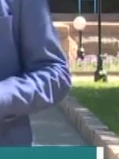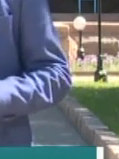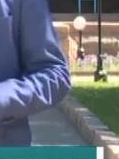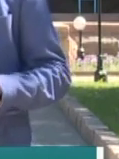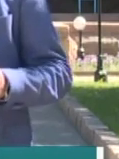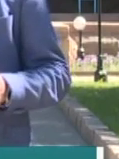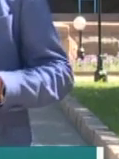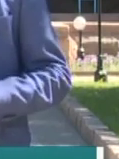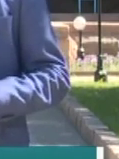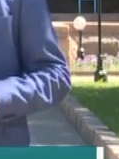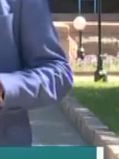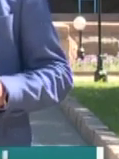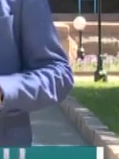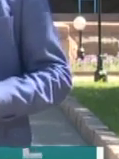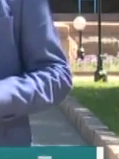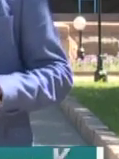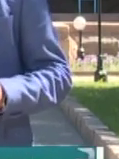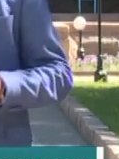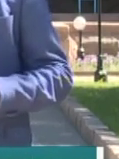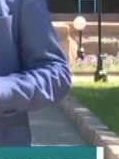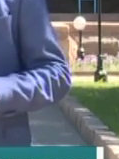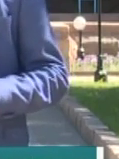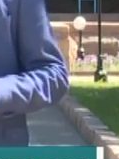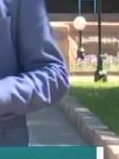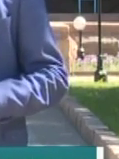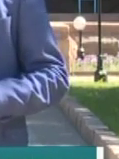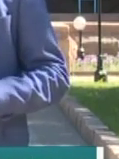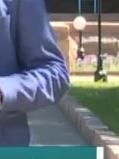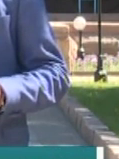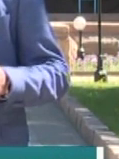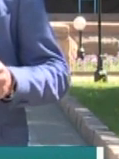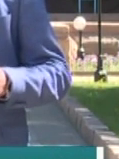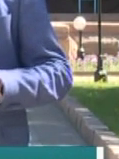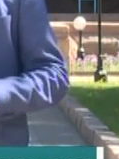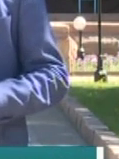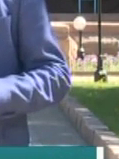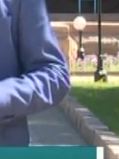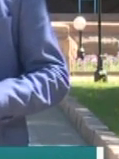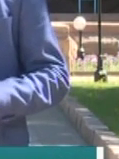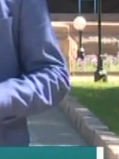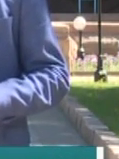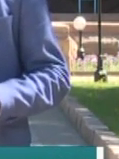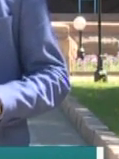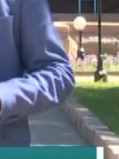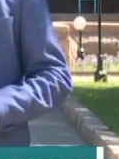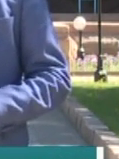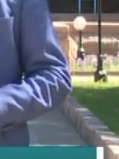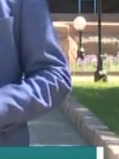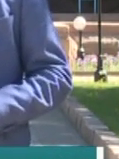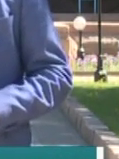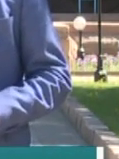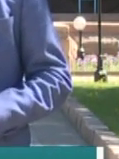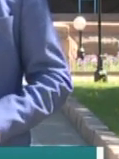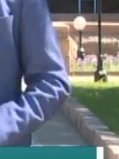барлық әуе рейстері күз айларына дейін бос емес. Өңір әкімі Ермек Маржықпаев осы және өзге де мәселелерді ескеріп, өңірдің туристік